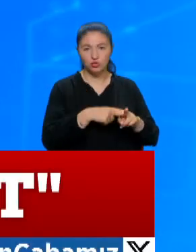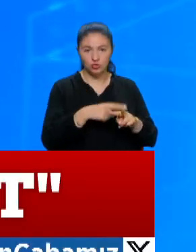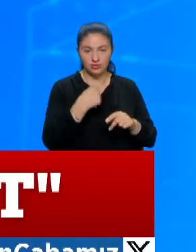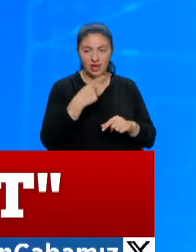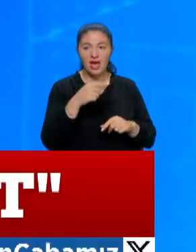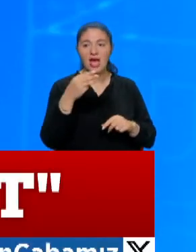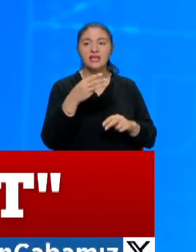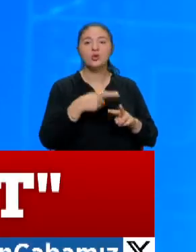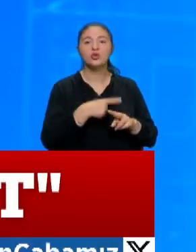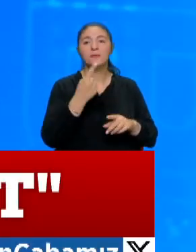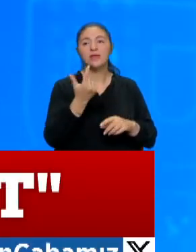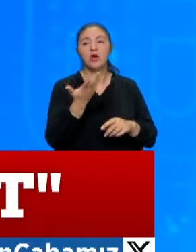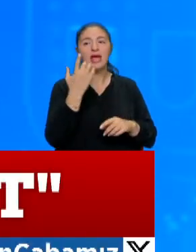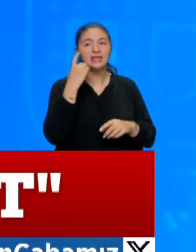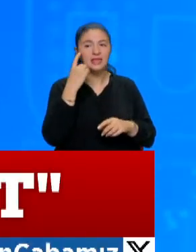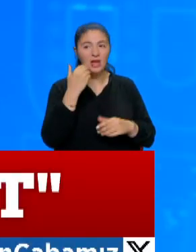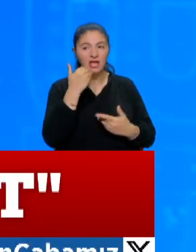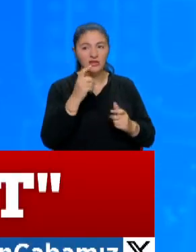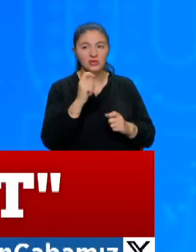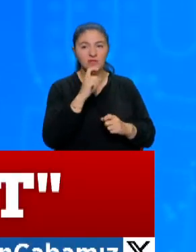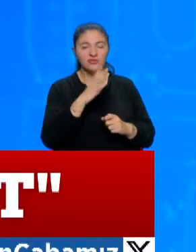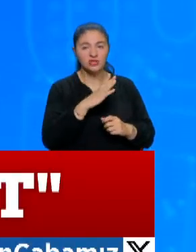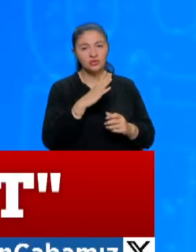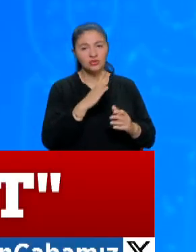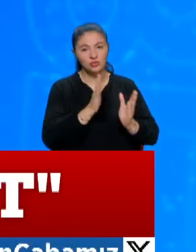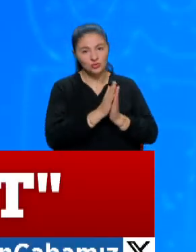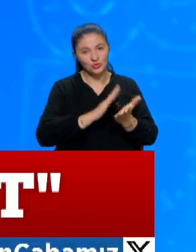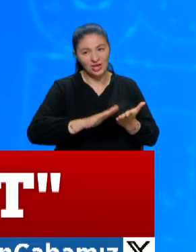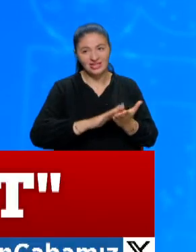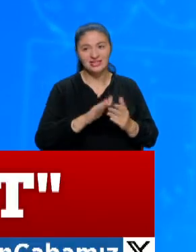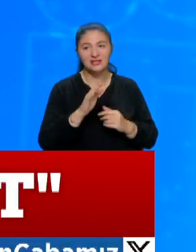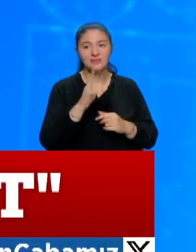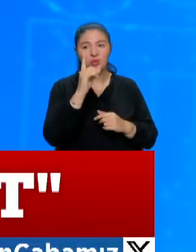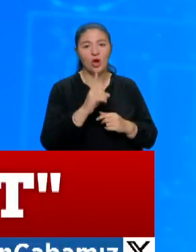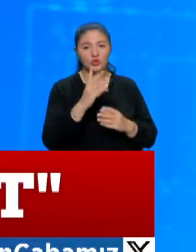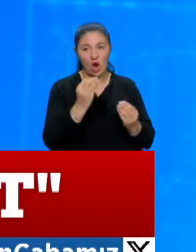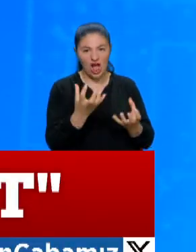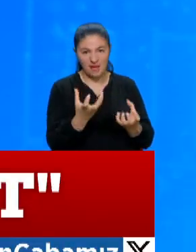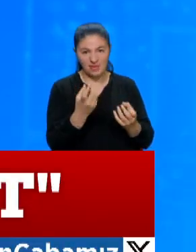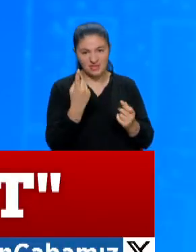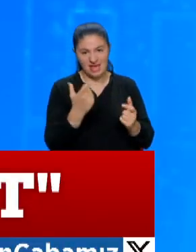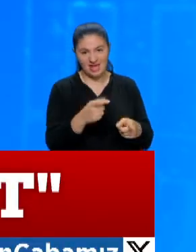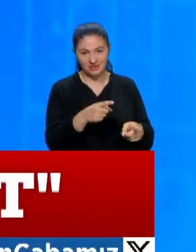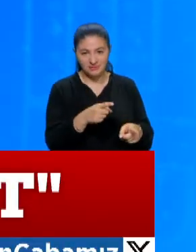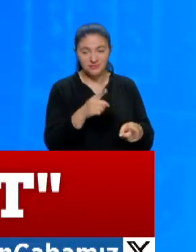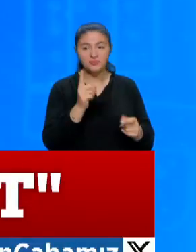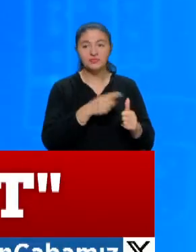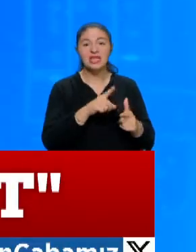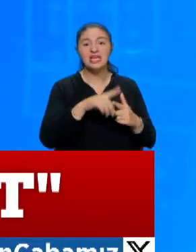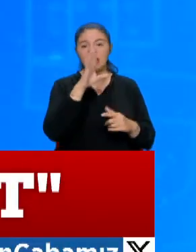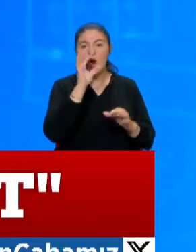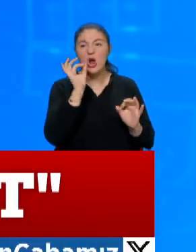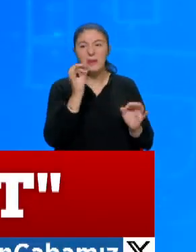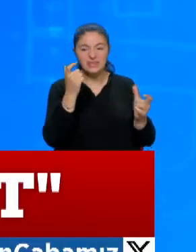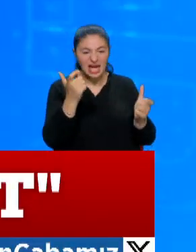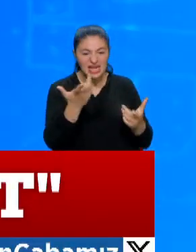Esenyurt'un biraz böyle hani tanımını yapacağım Yanlışım varsa lütfen siz düzeltin Öncelikle çok kalabalık bir ilçe İstanbul'un